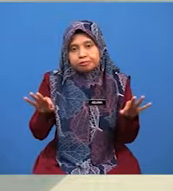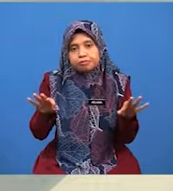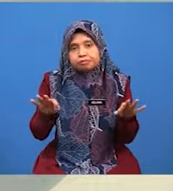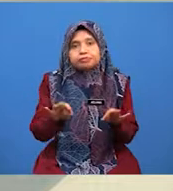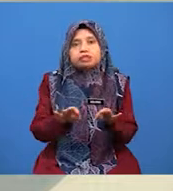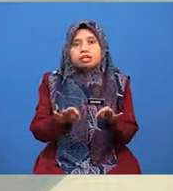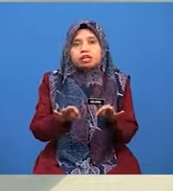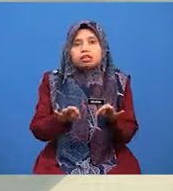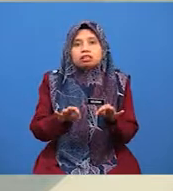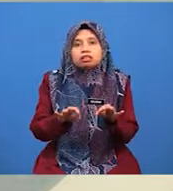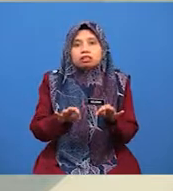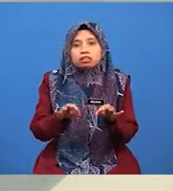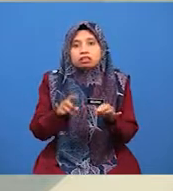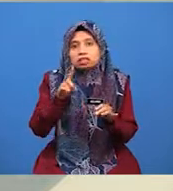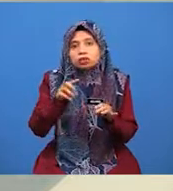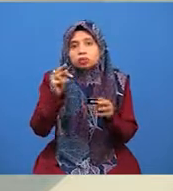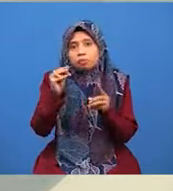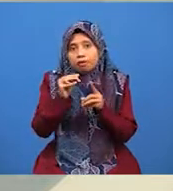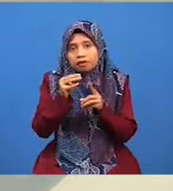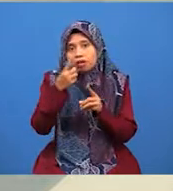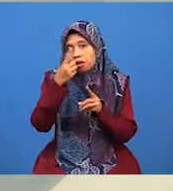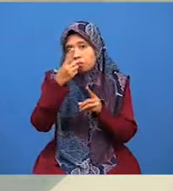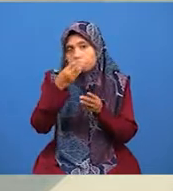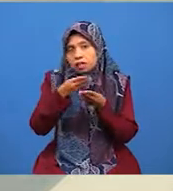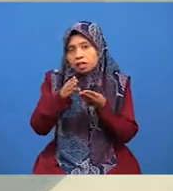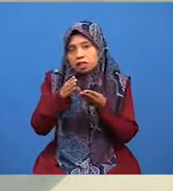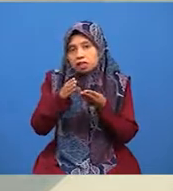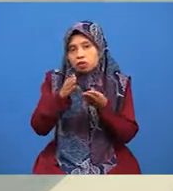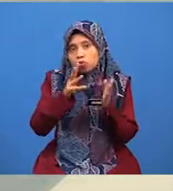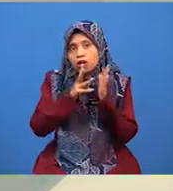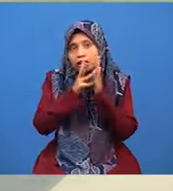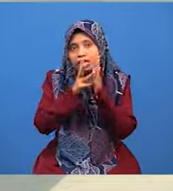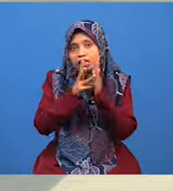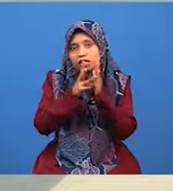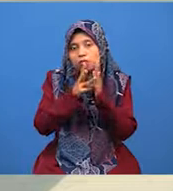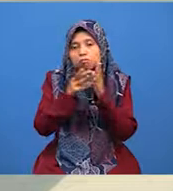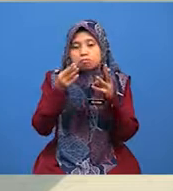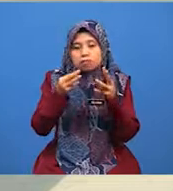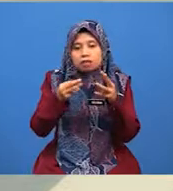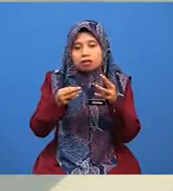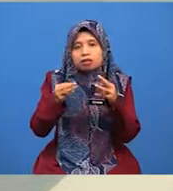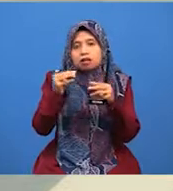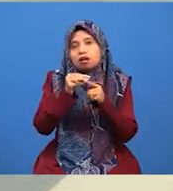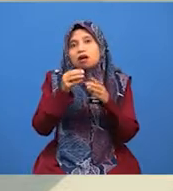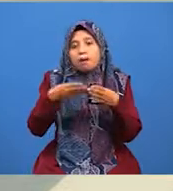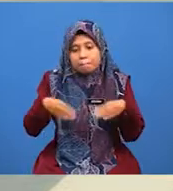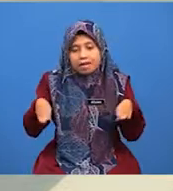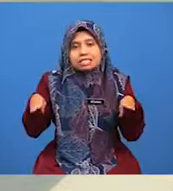ayat. Manakala, 1 markah pula bagi mewakili markah bahasa.